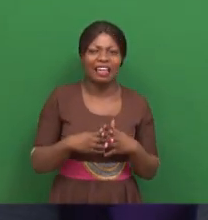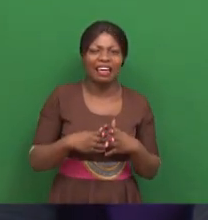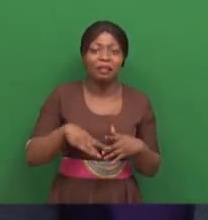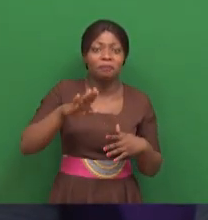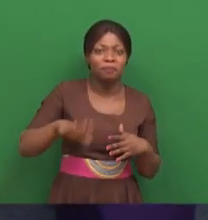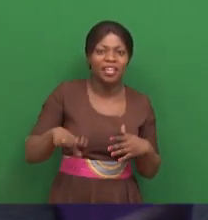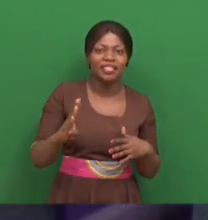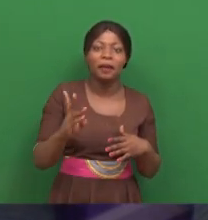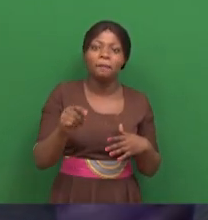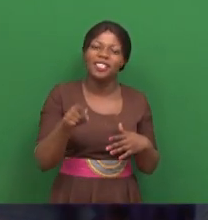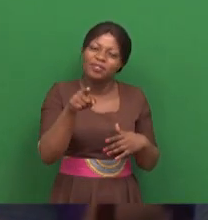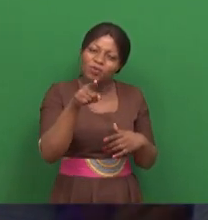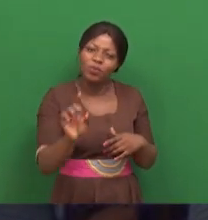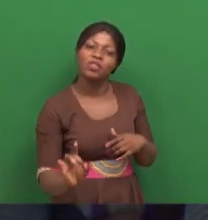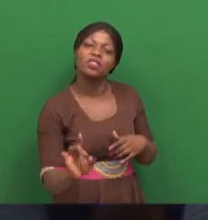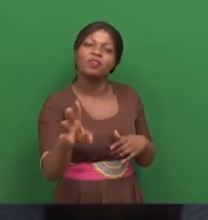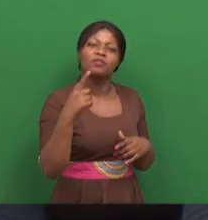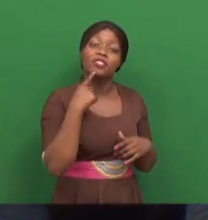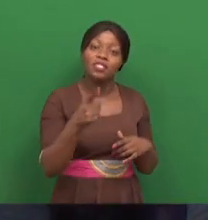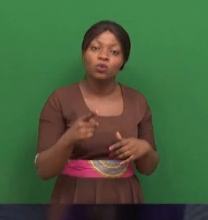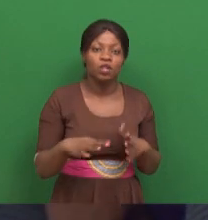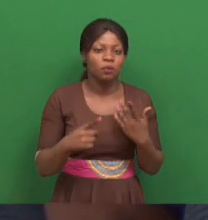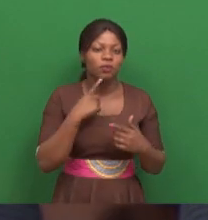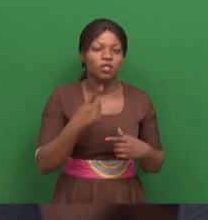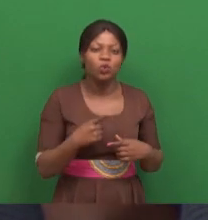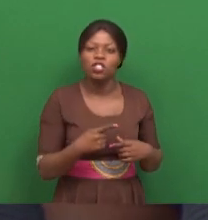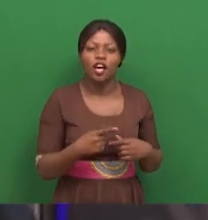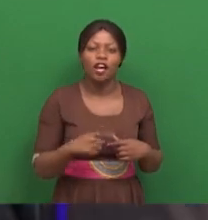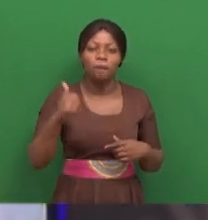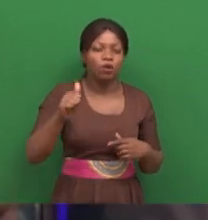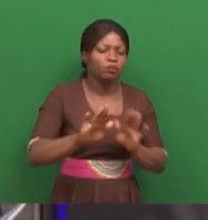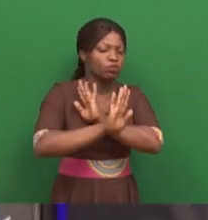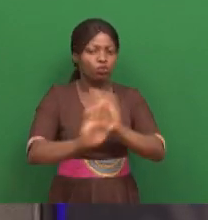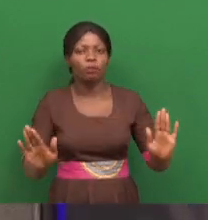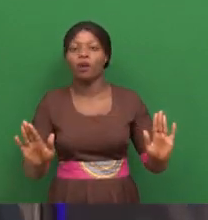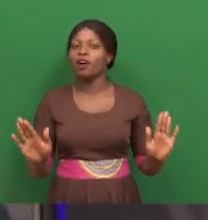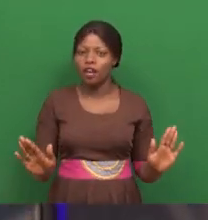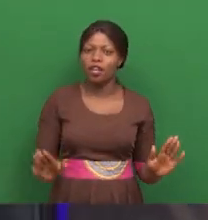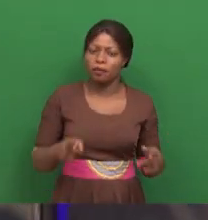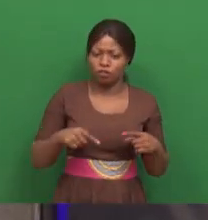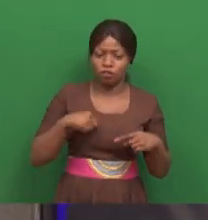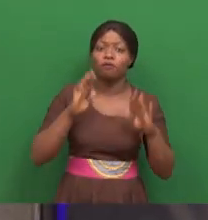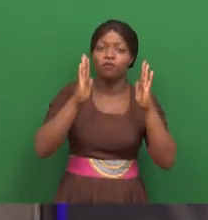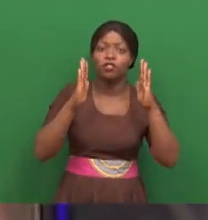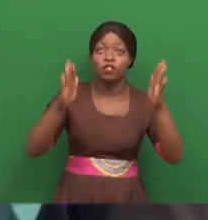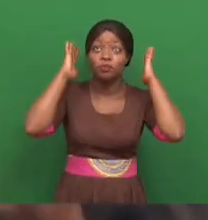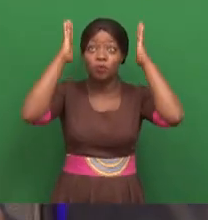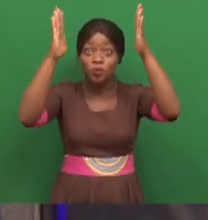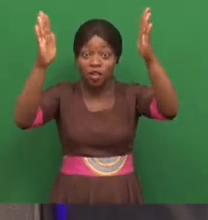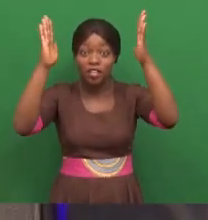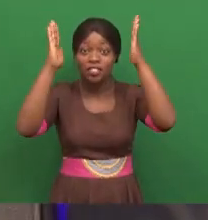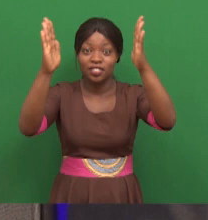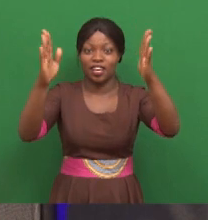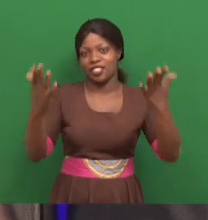iwewe ingoita ichirwirangwe kana mati makombi atichakwire mabhazi akauya siyana nazvo ndozvandiri kuti set traffic safety masimba